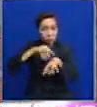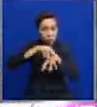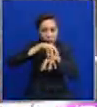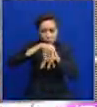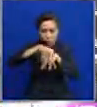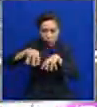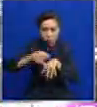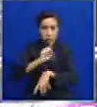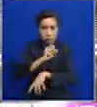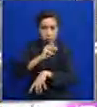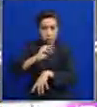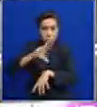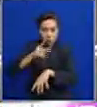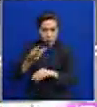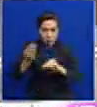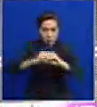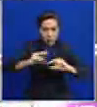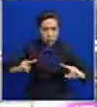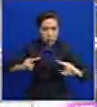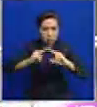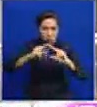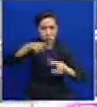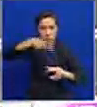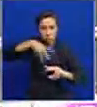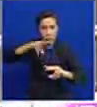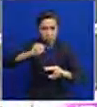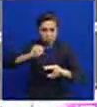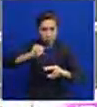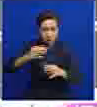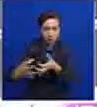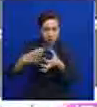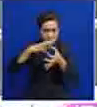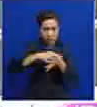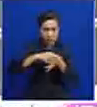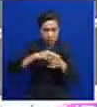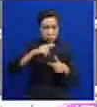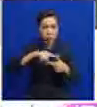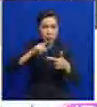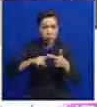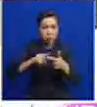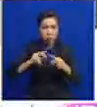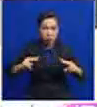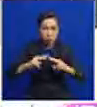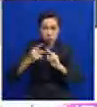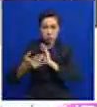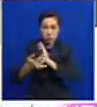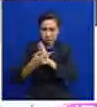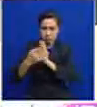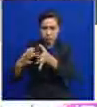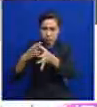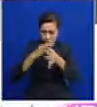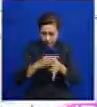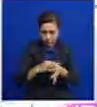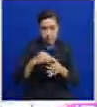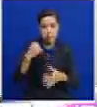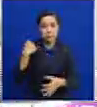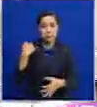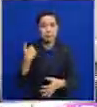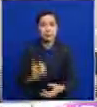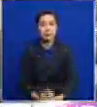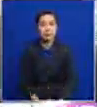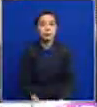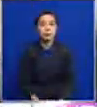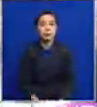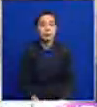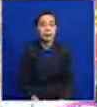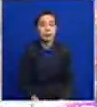มาชิกสมช.ให้เพิ่มกระทรวงการพัฒนาสังคมและความมั่นคงของมนุษย์และกระทรวง ICT เข้าสู่การพิจารณาคณะรัฐมนตรีครั้งนี้ด้ว